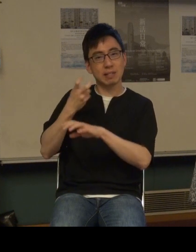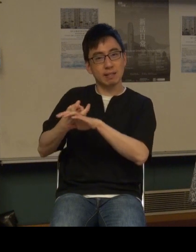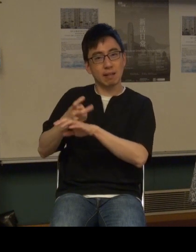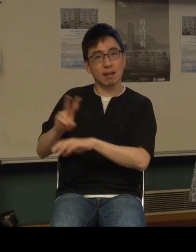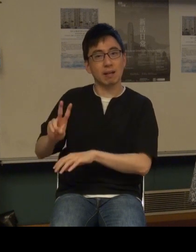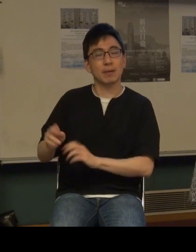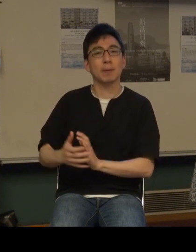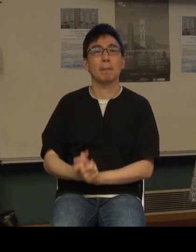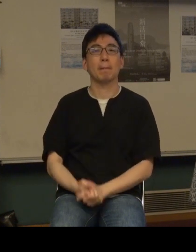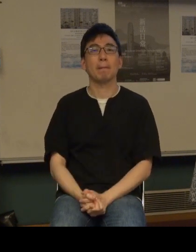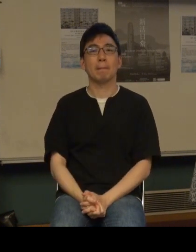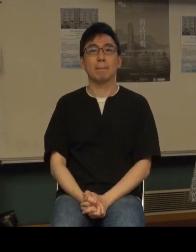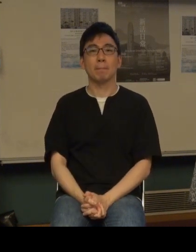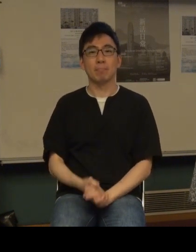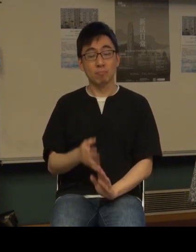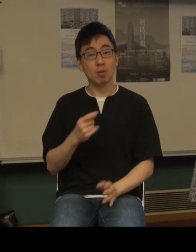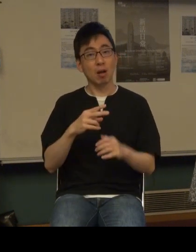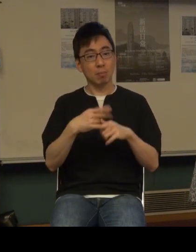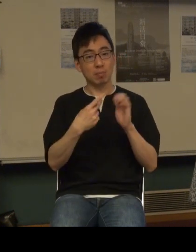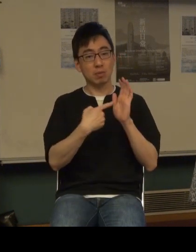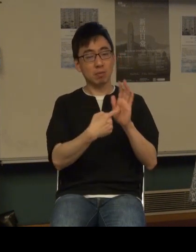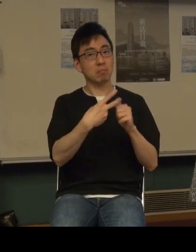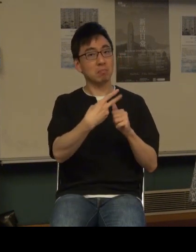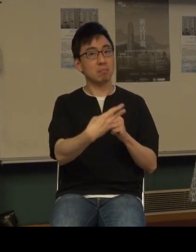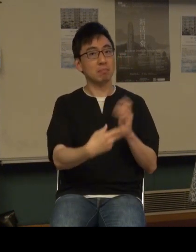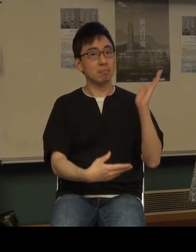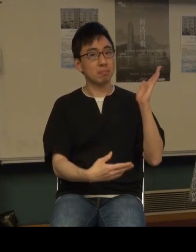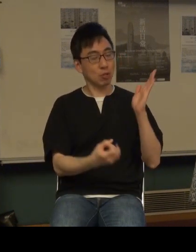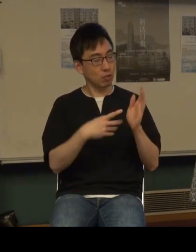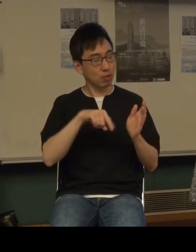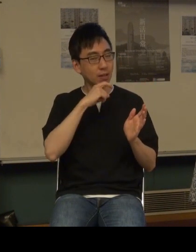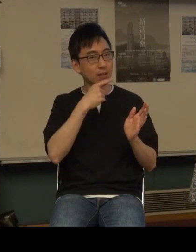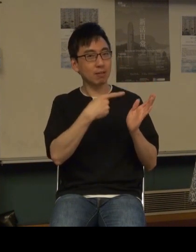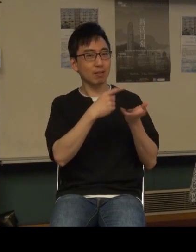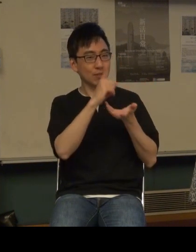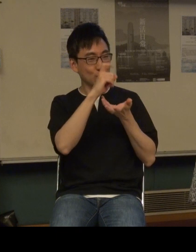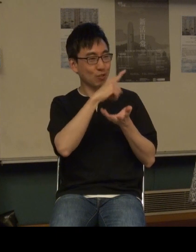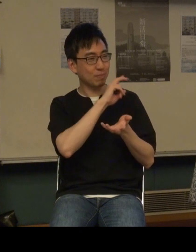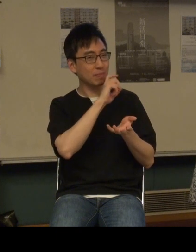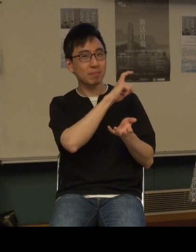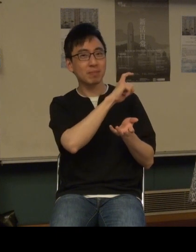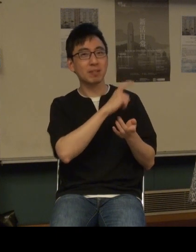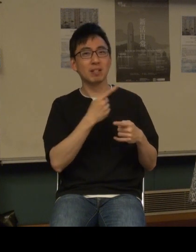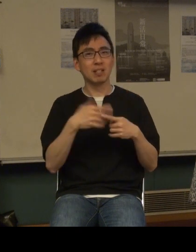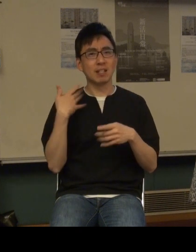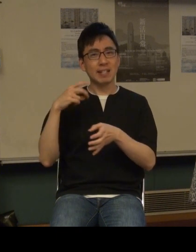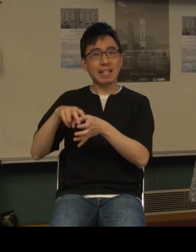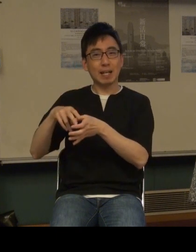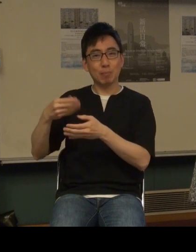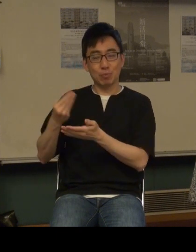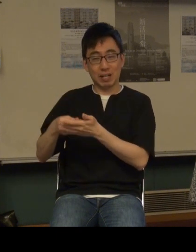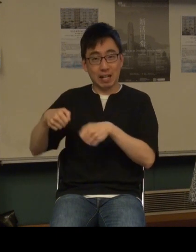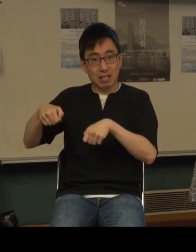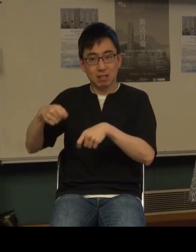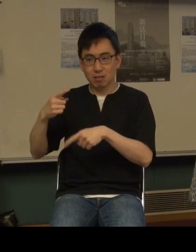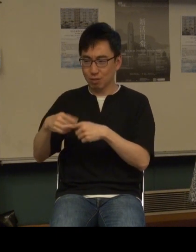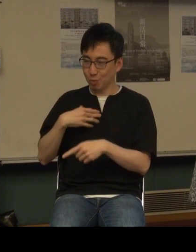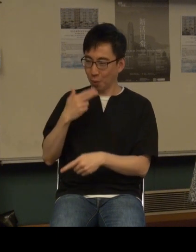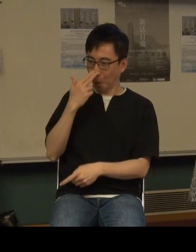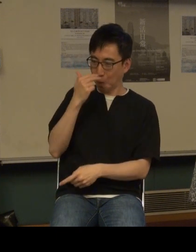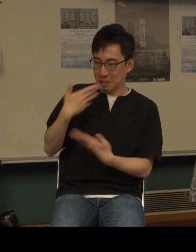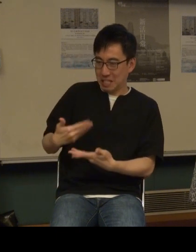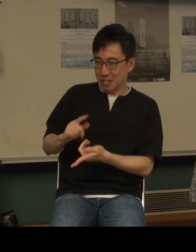係除咗呢兩個例子之外，睇埋呢個明信片咧，你會見到當時嘅西營盤街市咧，其實真係好摩登